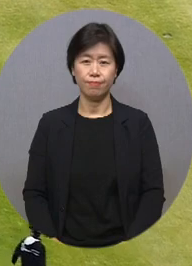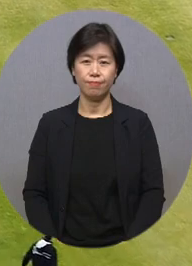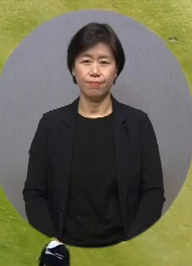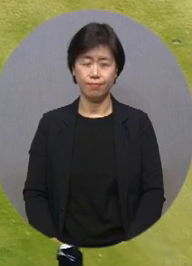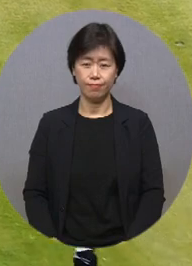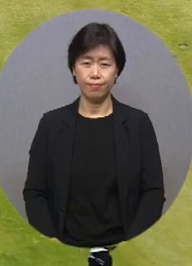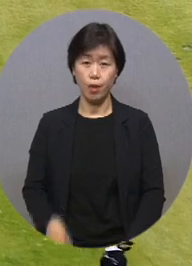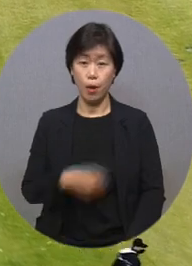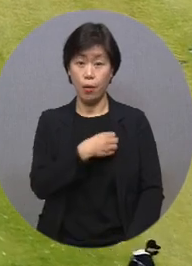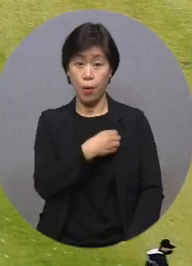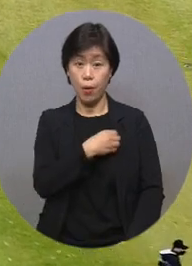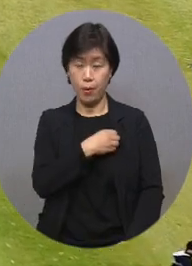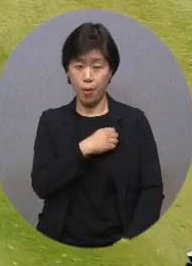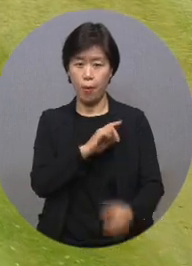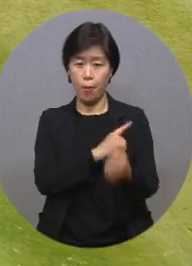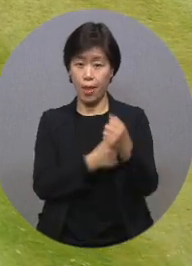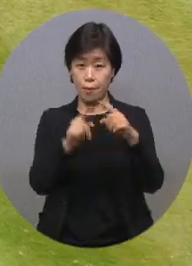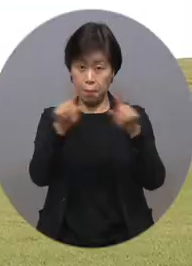형태는 우리 거다!